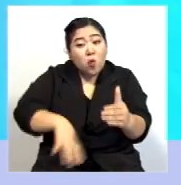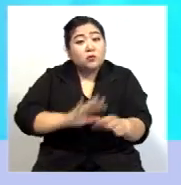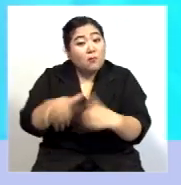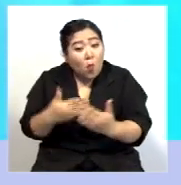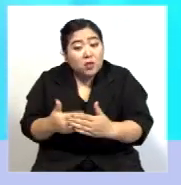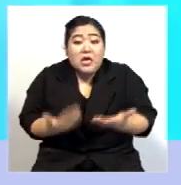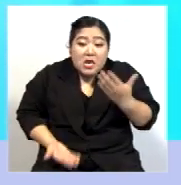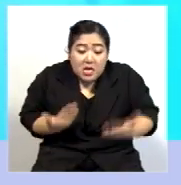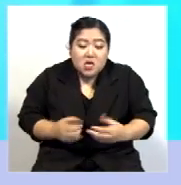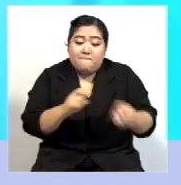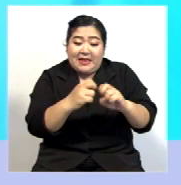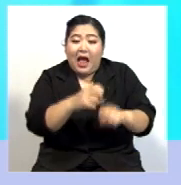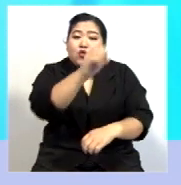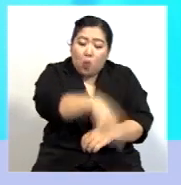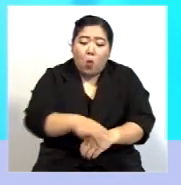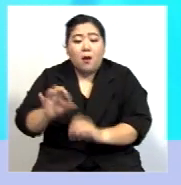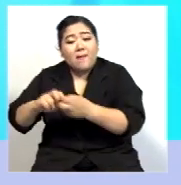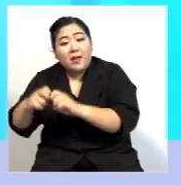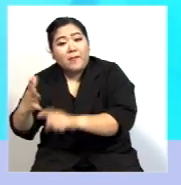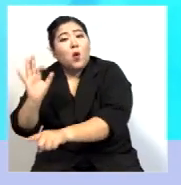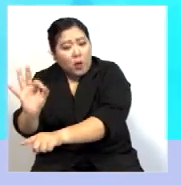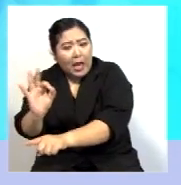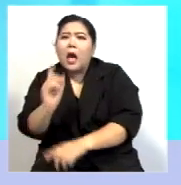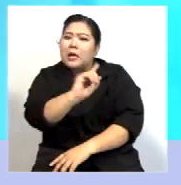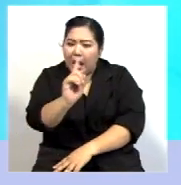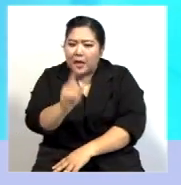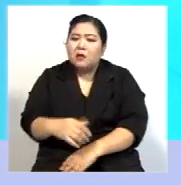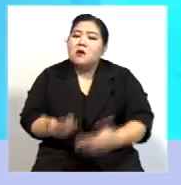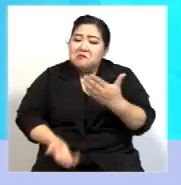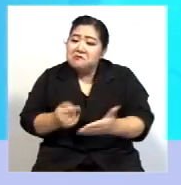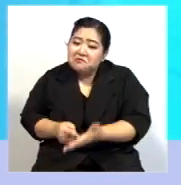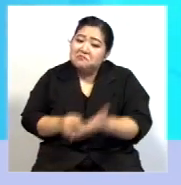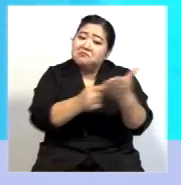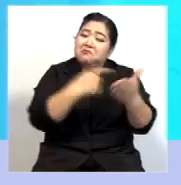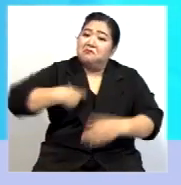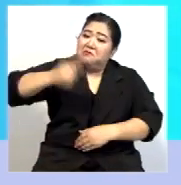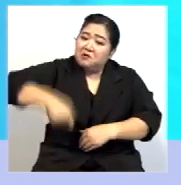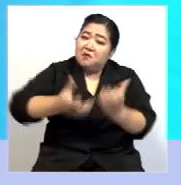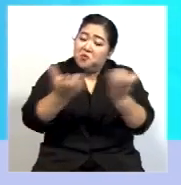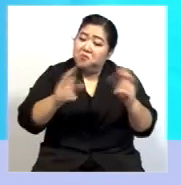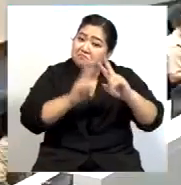ขอคำแนะนำศาลรัฐธรรมนูญถึงการดำเนินการขั้นต่อไป